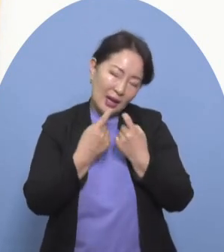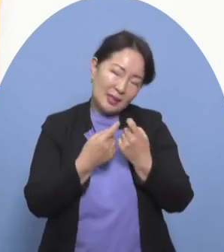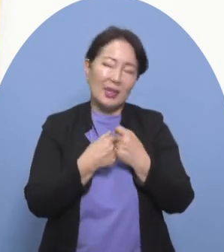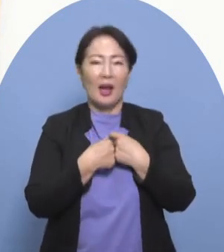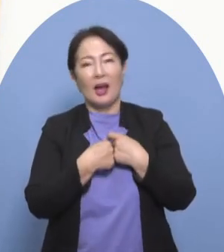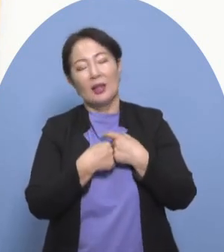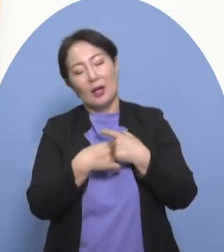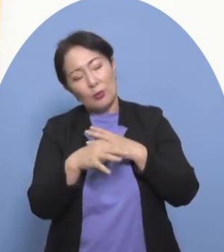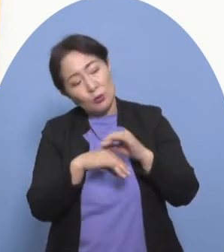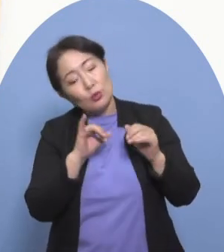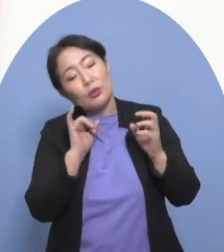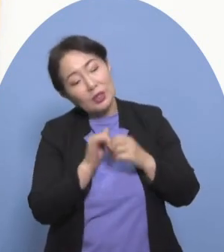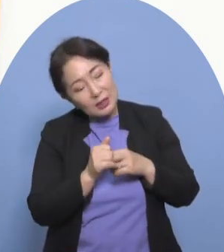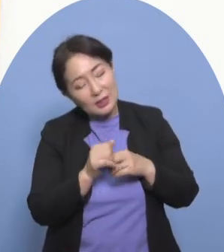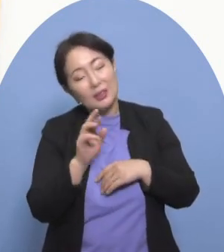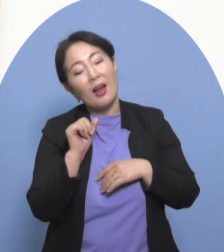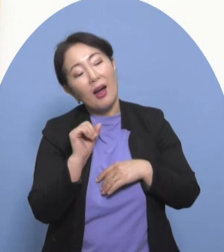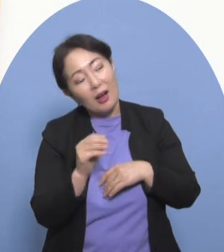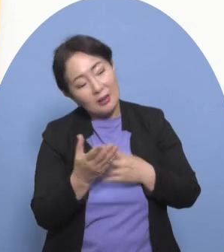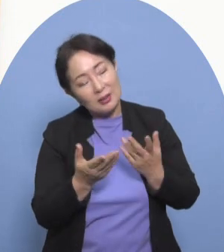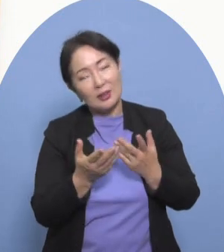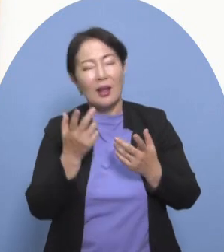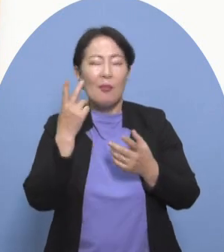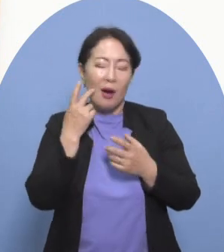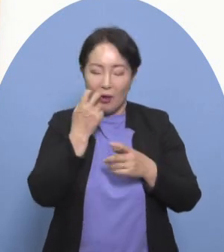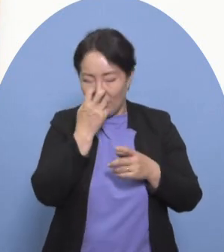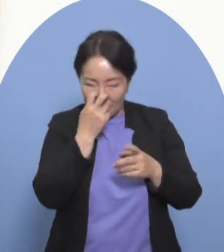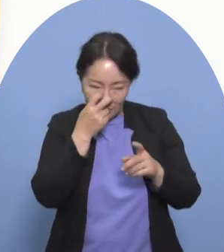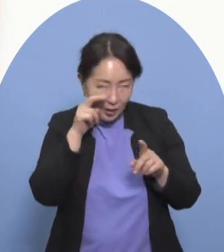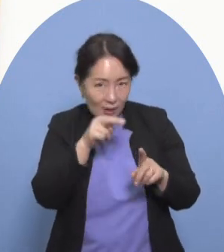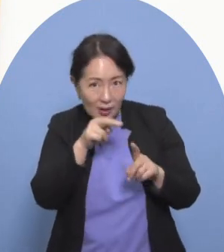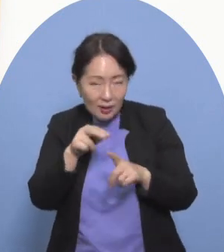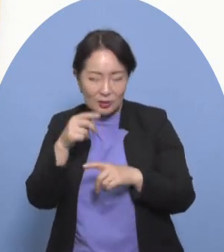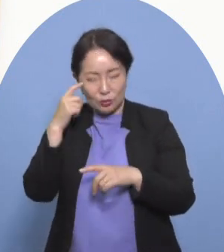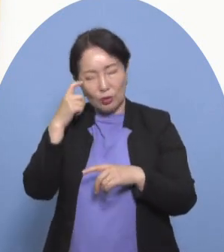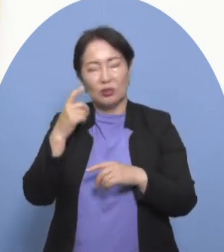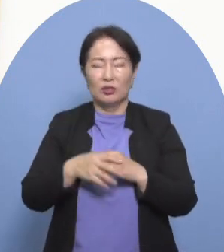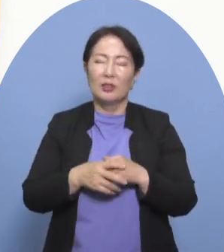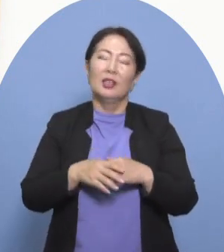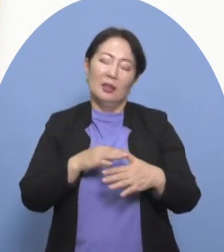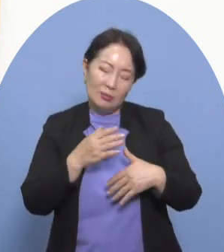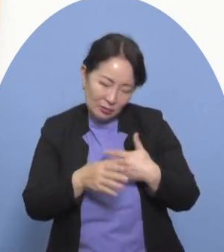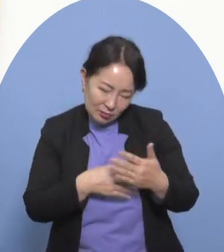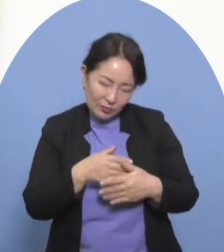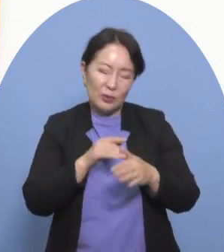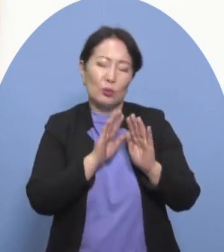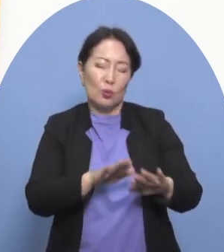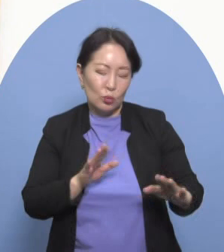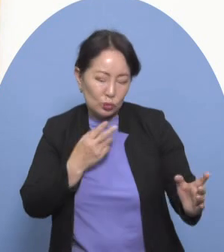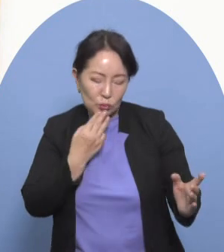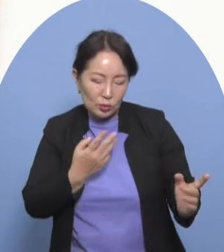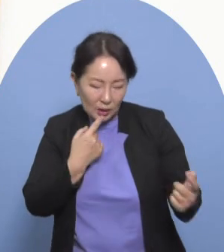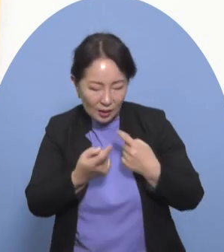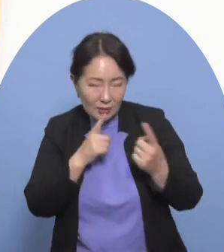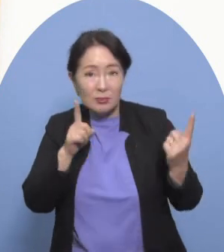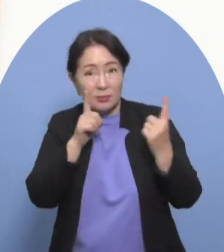ярилцаж одоо ингээд юу хийж байгаа яаж гэнэ баян хэмж одоо тэлгийл гэж бодож байна. Тэгжээж л хүүхдтэйгээ шудраг